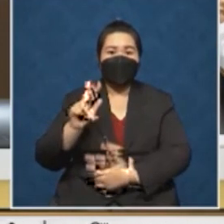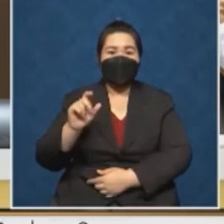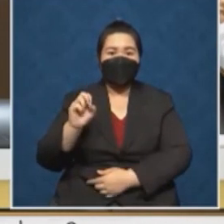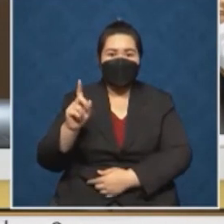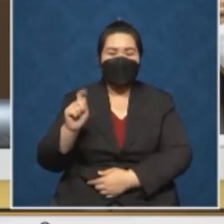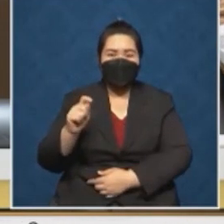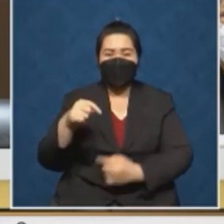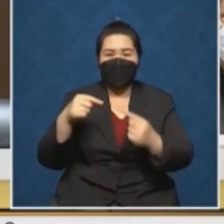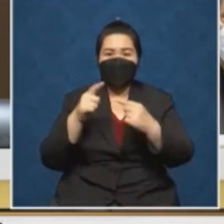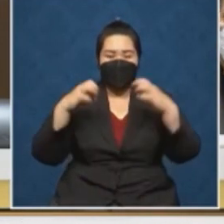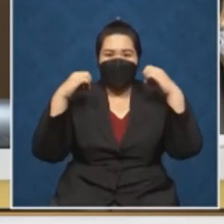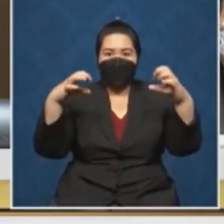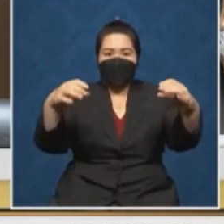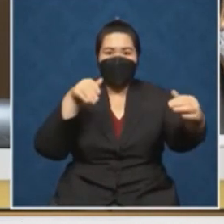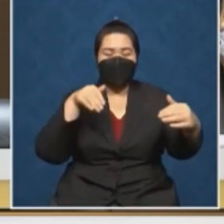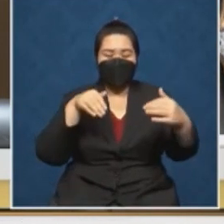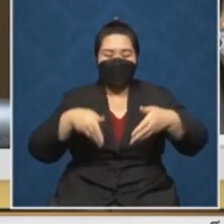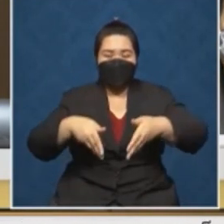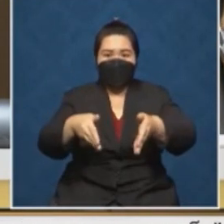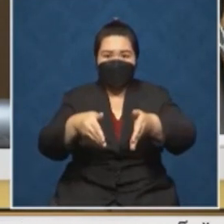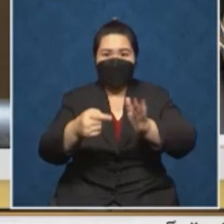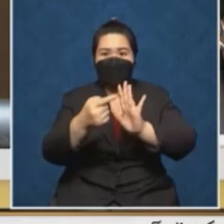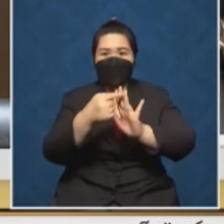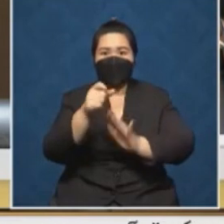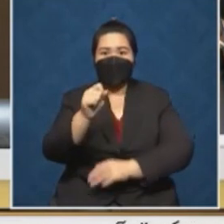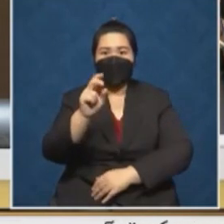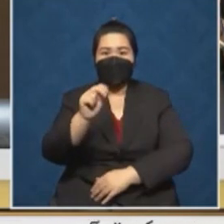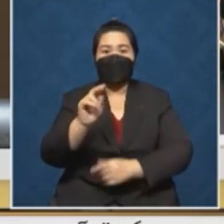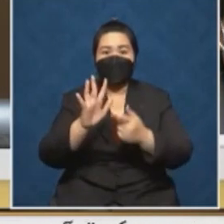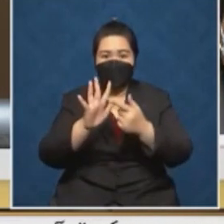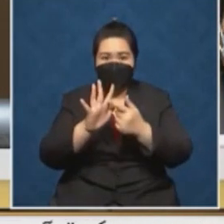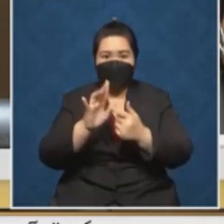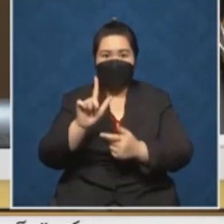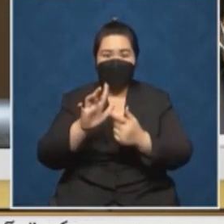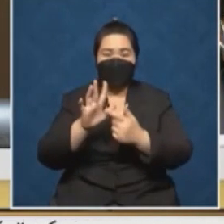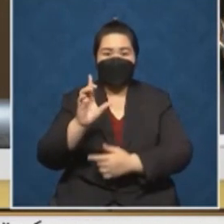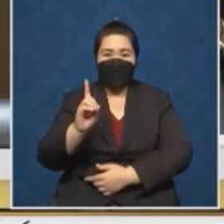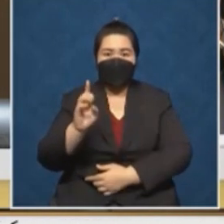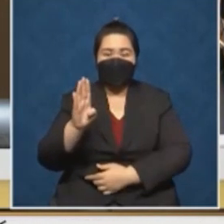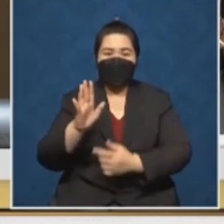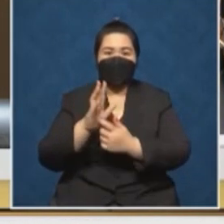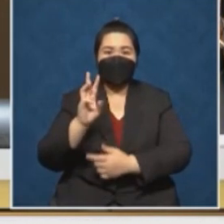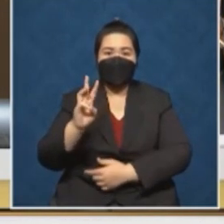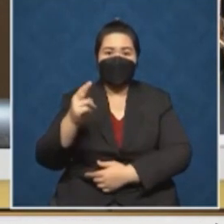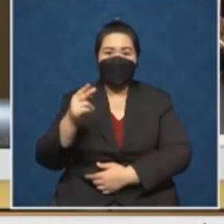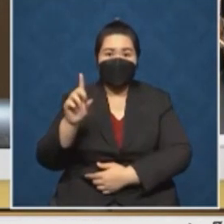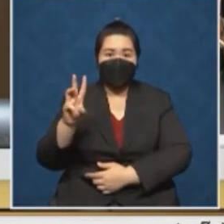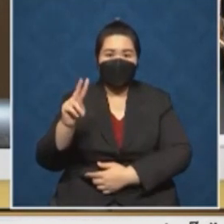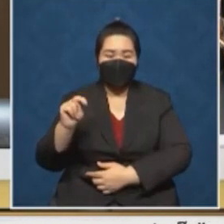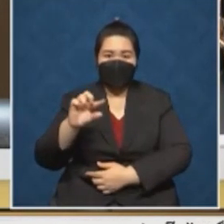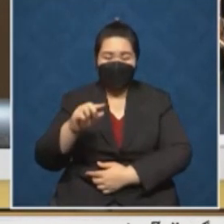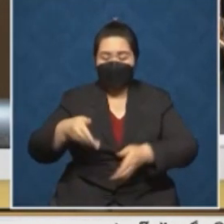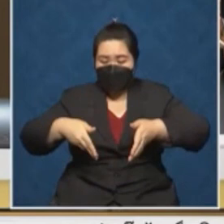ว่างบนถนนสายเสนาราชบุหลวงสายวัดคูตฉัตรระยะทางประมาณ10ฝากกิโลเมตรเ